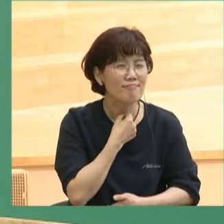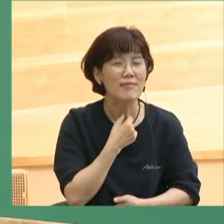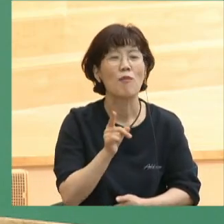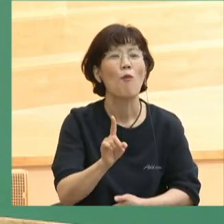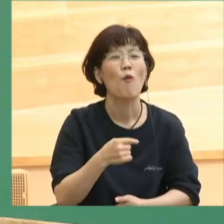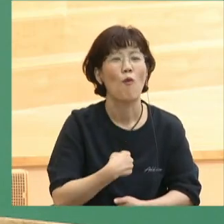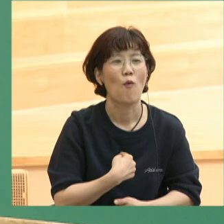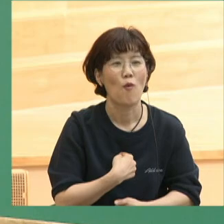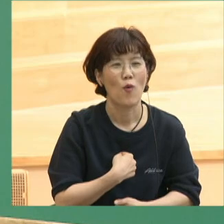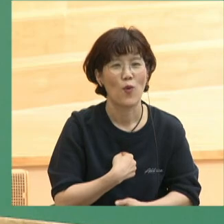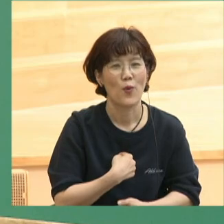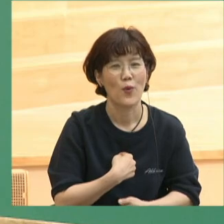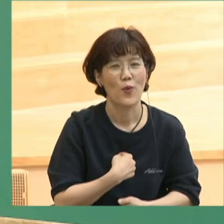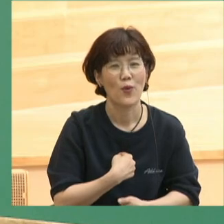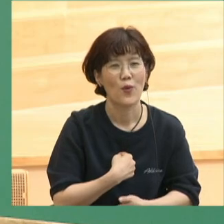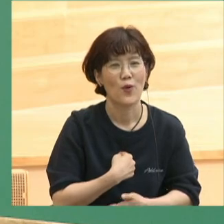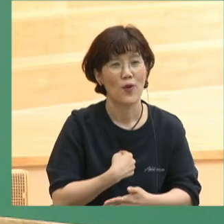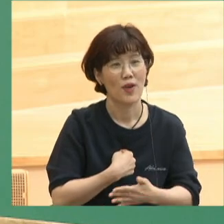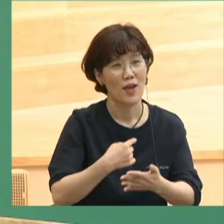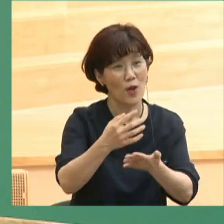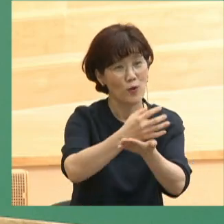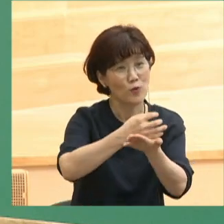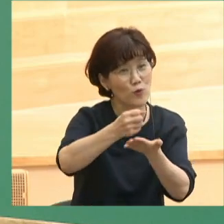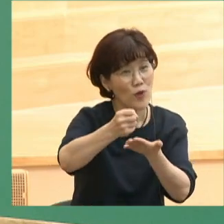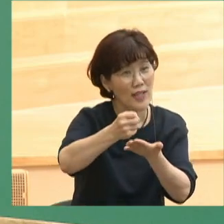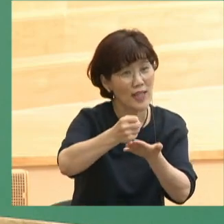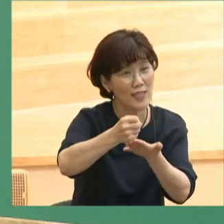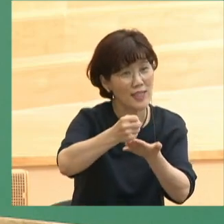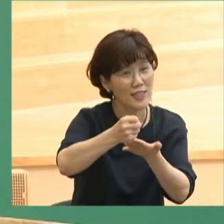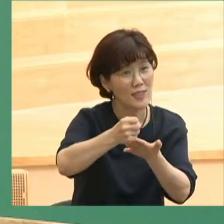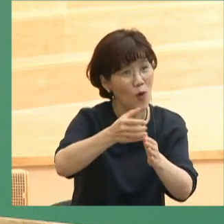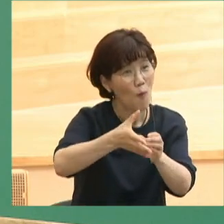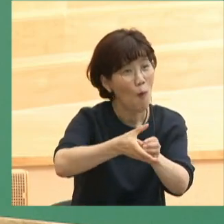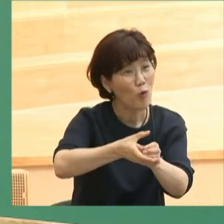게 수확감 복숭아일까요, 제가?